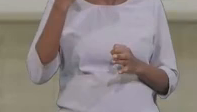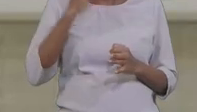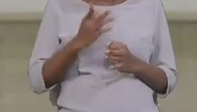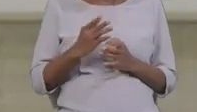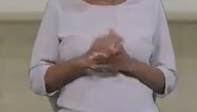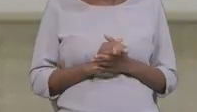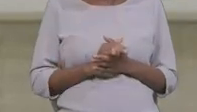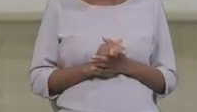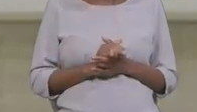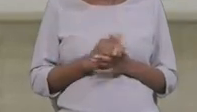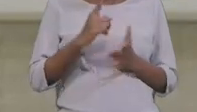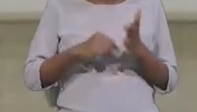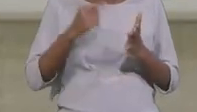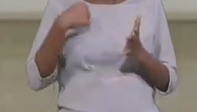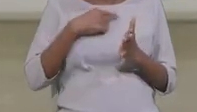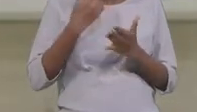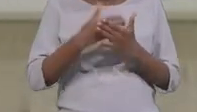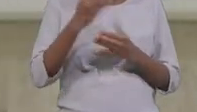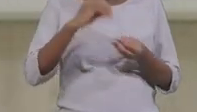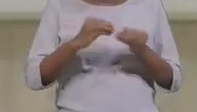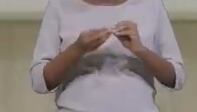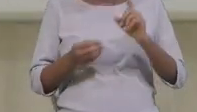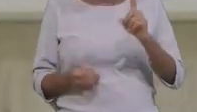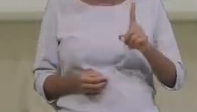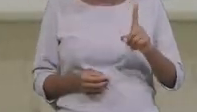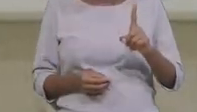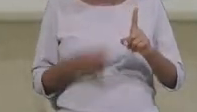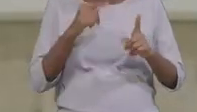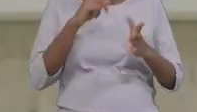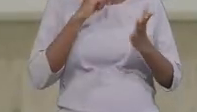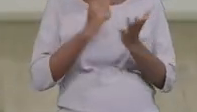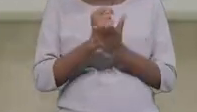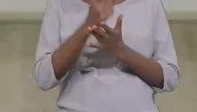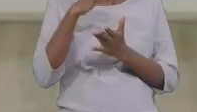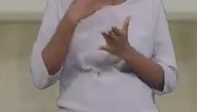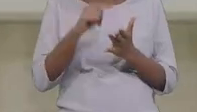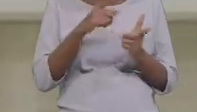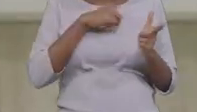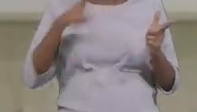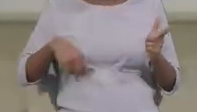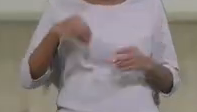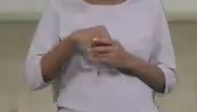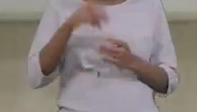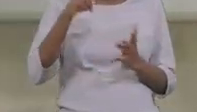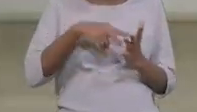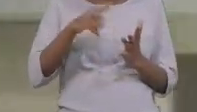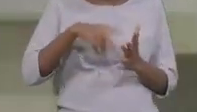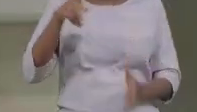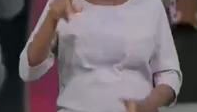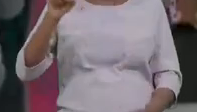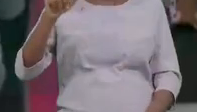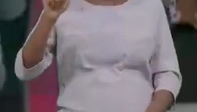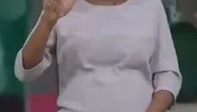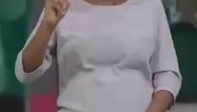l'Esprit de Dieu. Qu'est-ce qu'il faut acquérir premièrement? La vérité du Seigneur. En